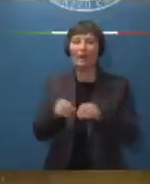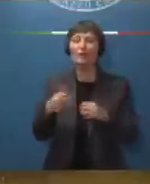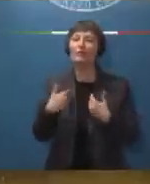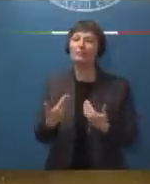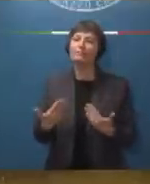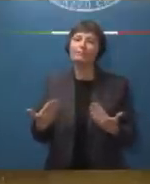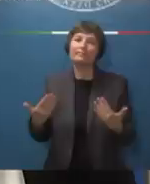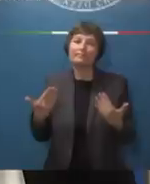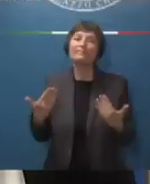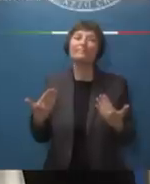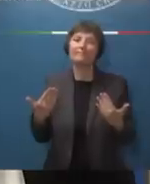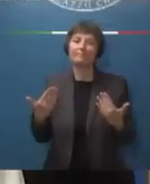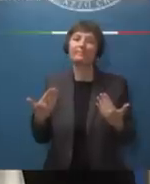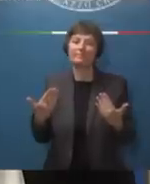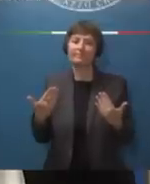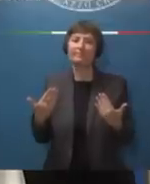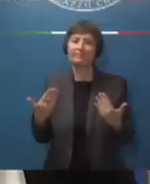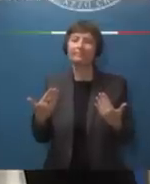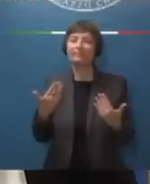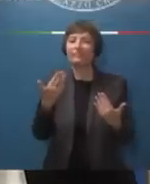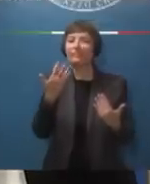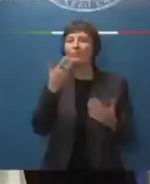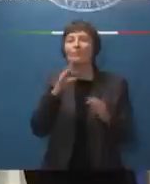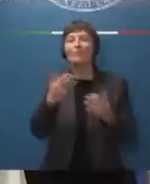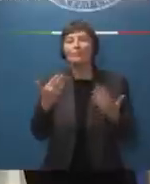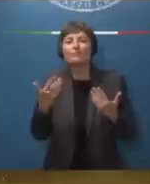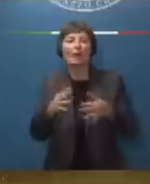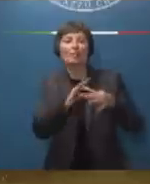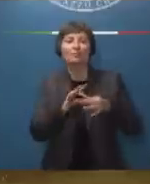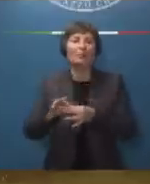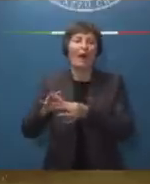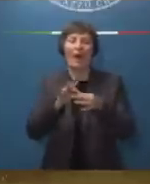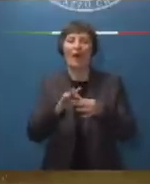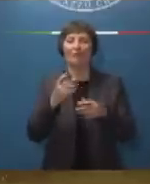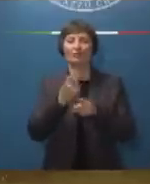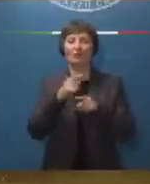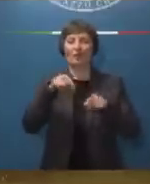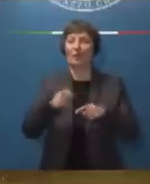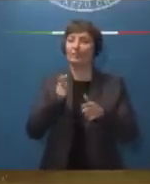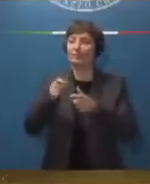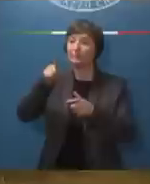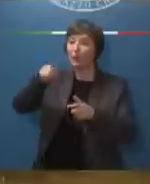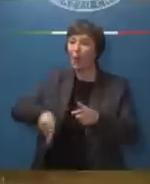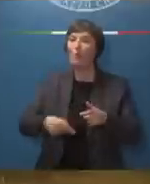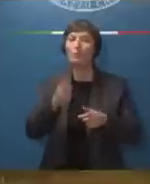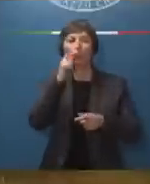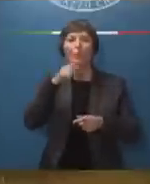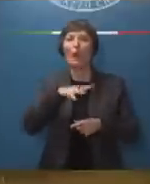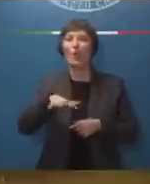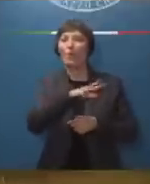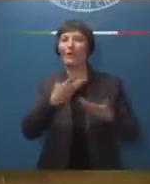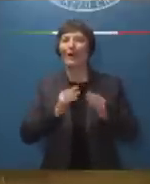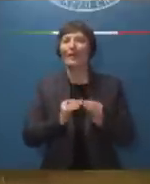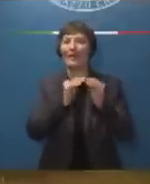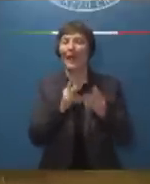possibilità di far restituire la pace e abbiamo parlato anche della Ricostruzione dell'Ucraina dopo